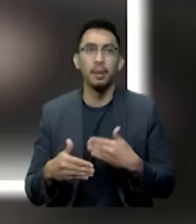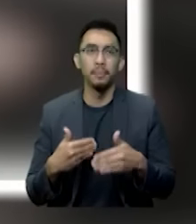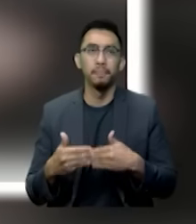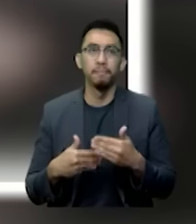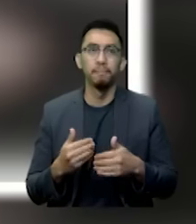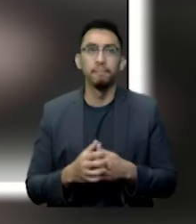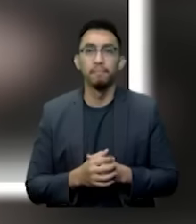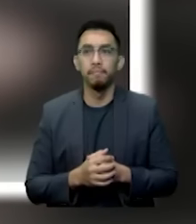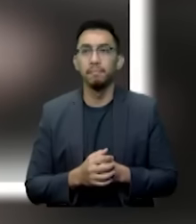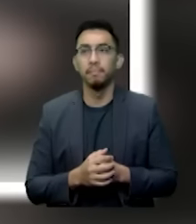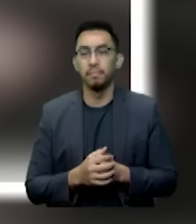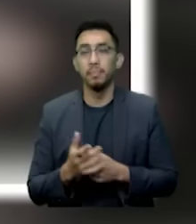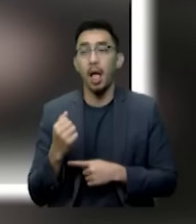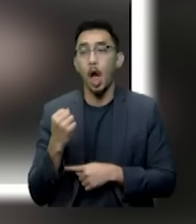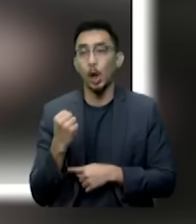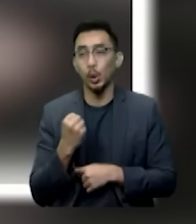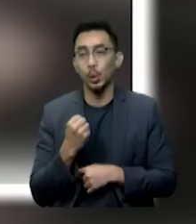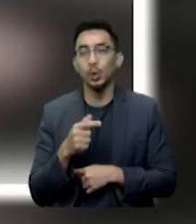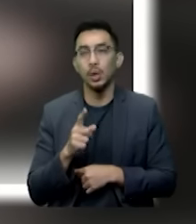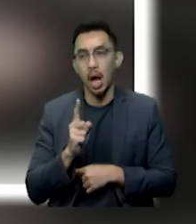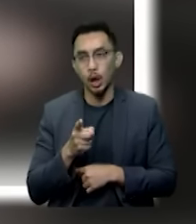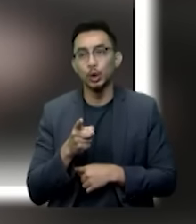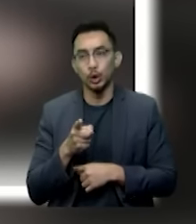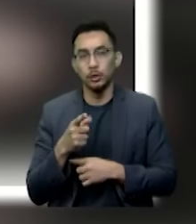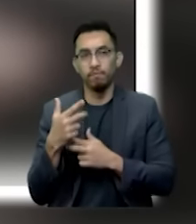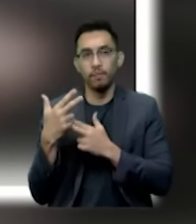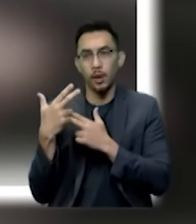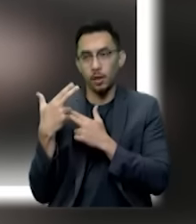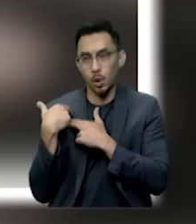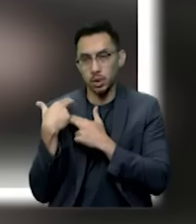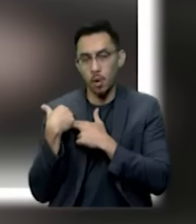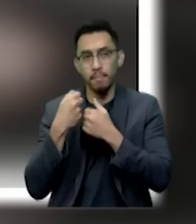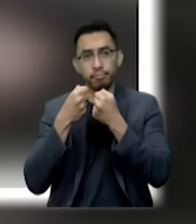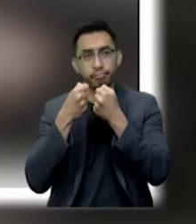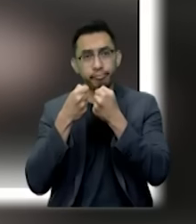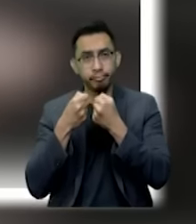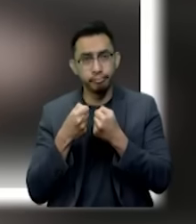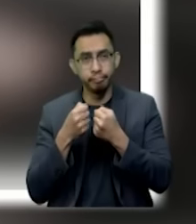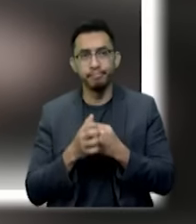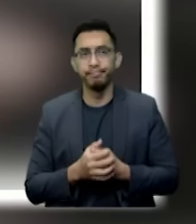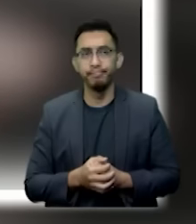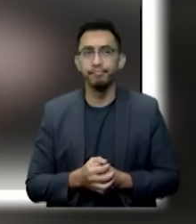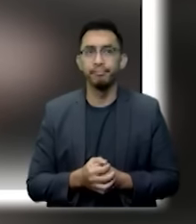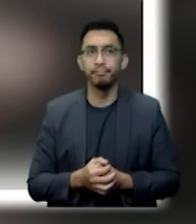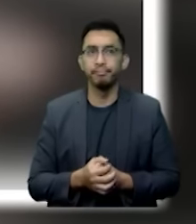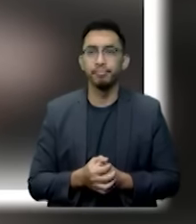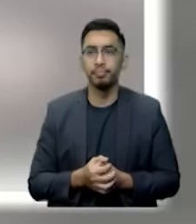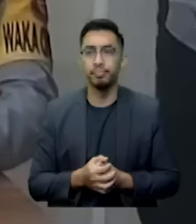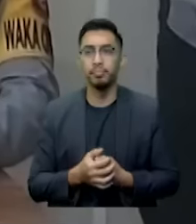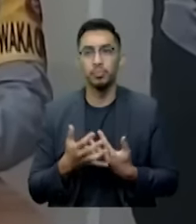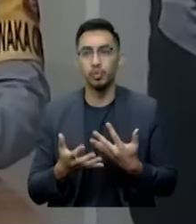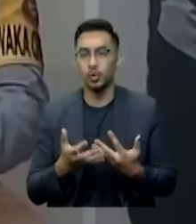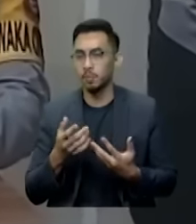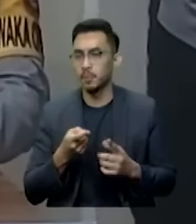Pelaku Arneta Mamonto kini harus mempertanggungjawabkan perbuatannya, ditahan di Mapolres Boltim dan terancam hukuman